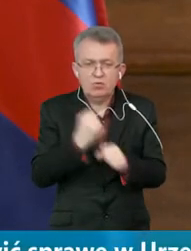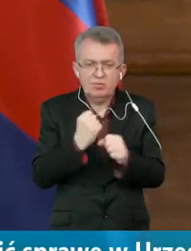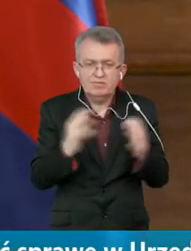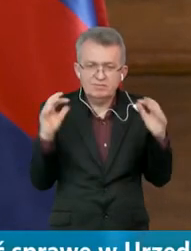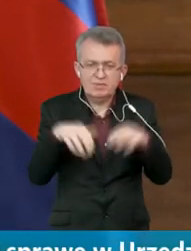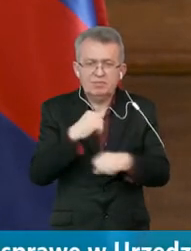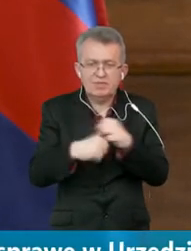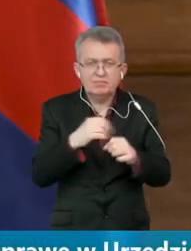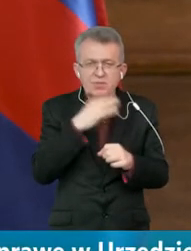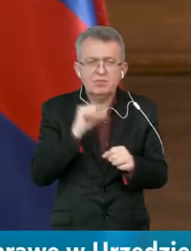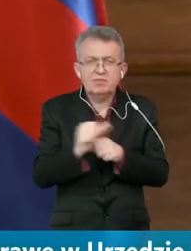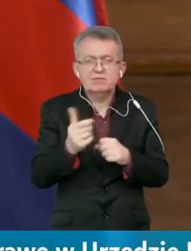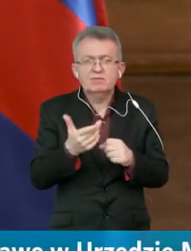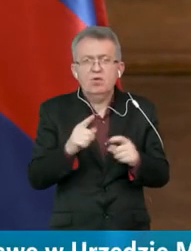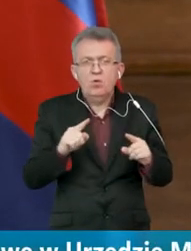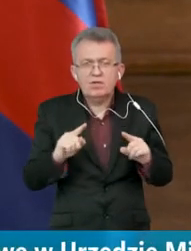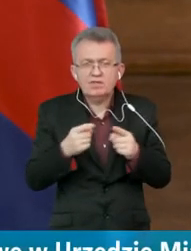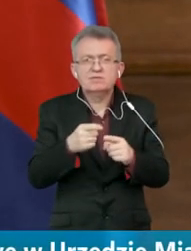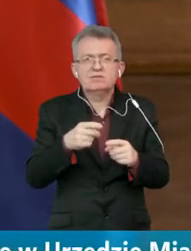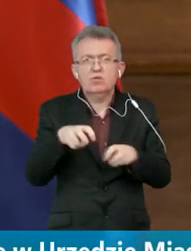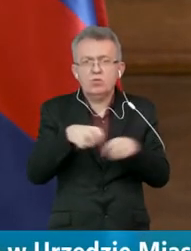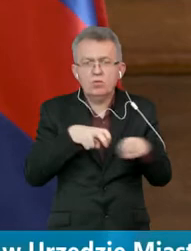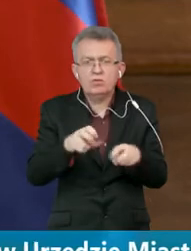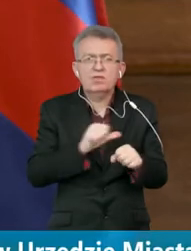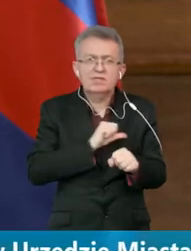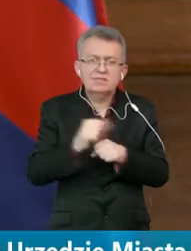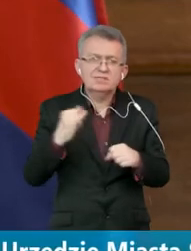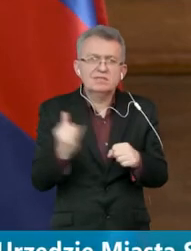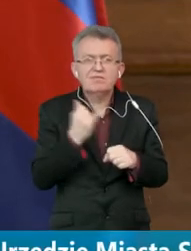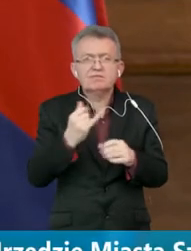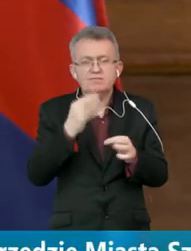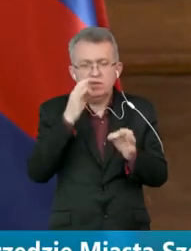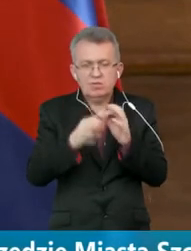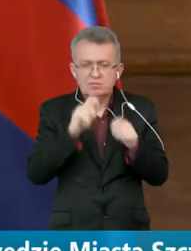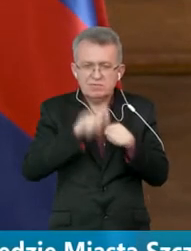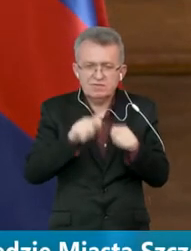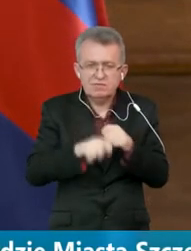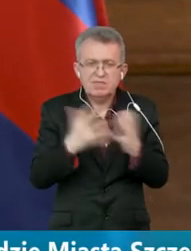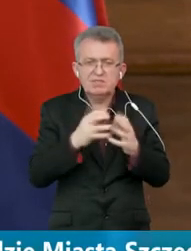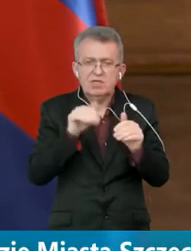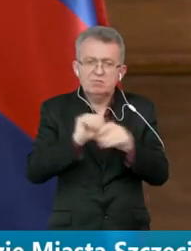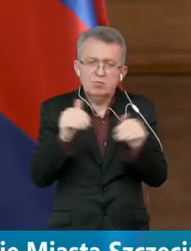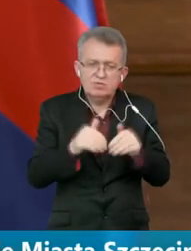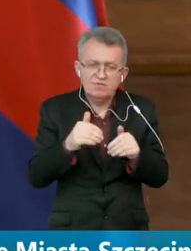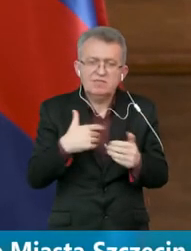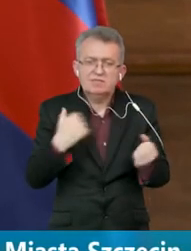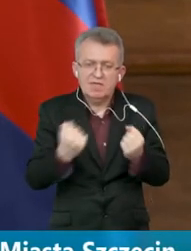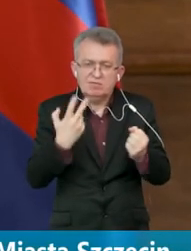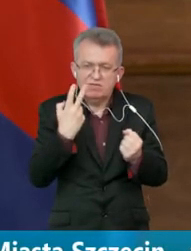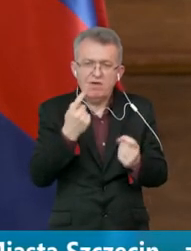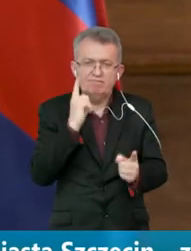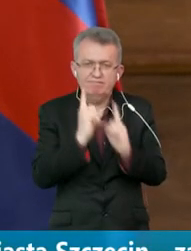kumulacja prac. Organizacja ruchu jest zawsze analizowana bardzo szczegółowo. Tam, gdzie jest to możliwe, staramy się właśnie wprowadzać